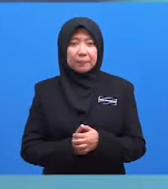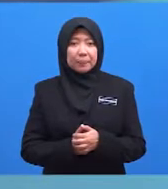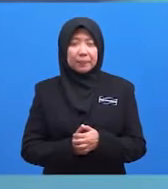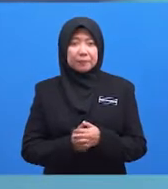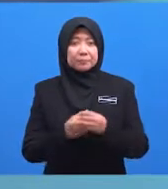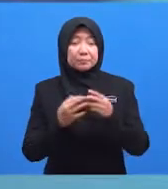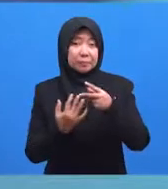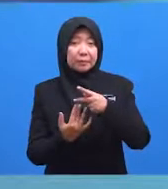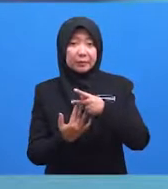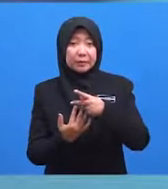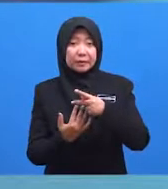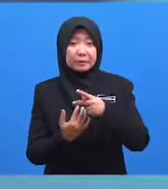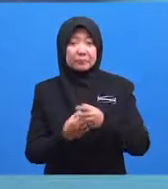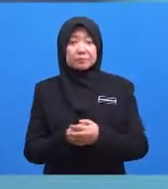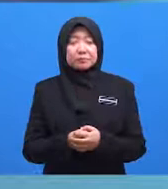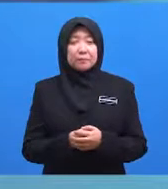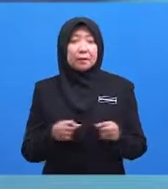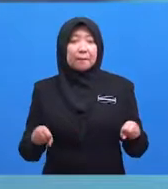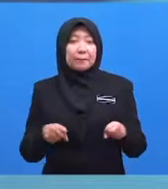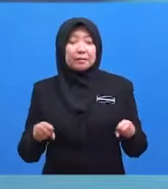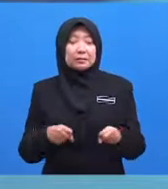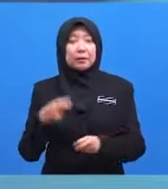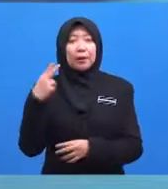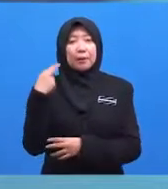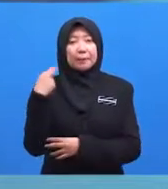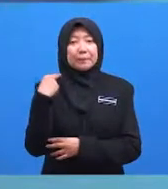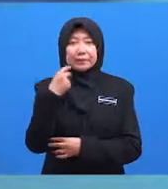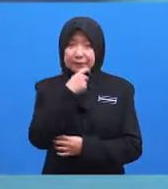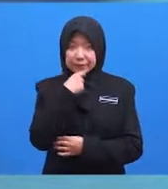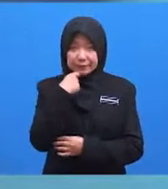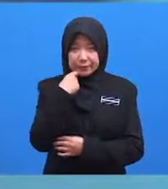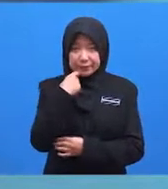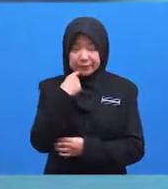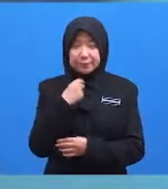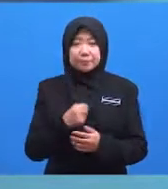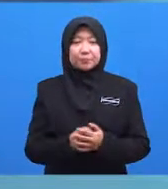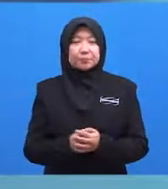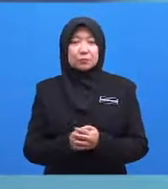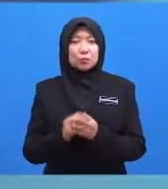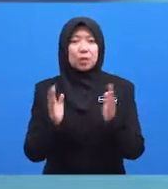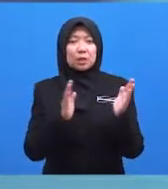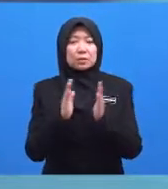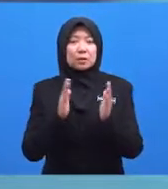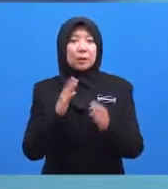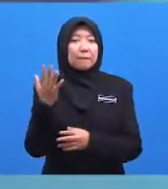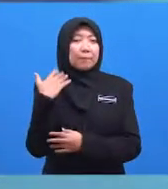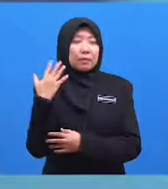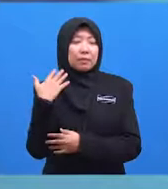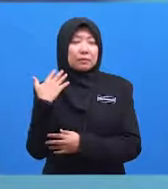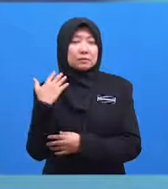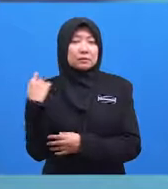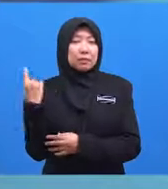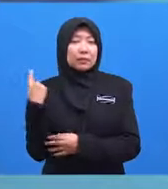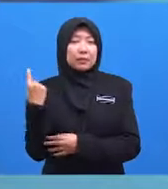Kaedah memanggang adalah kaedah memasak haba kering di mana udara panas di sekeliling